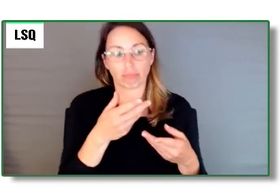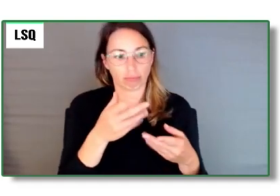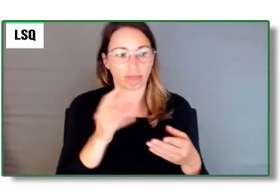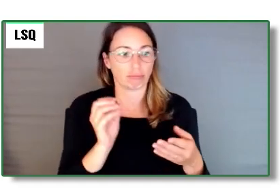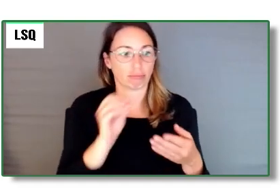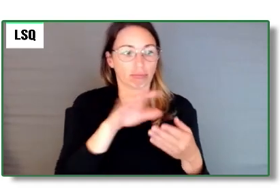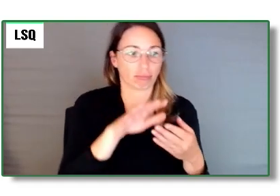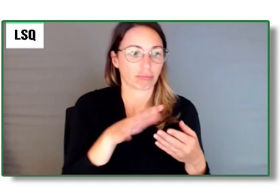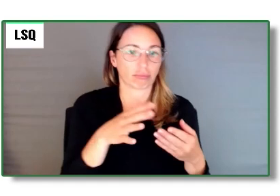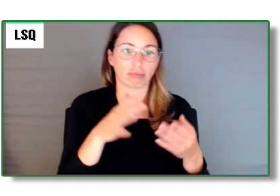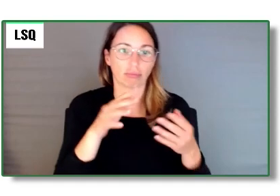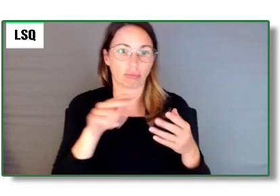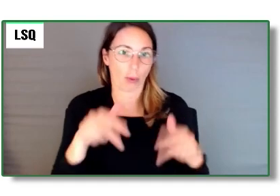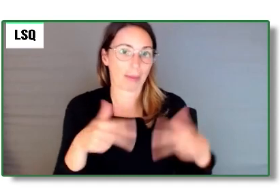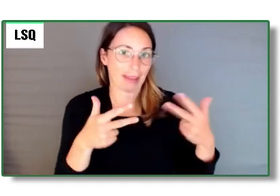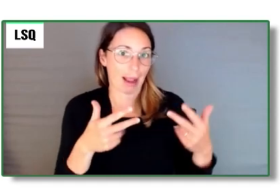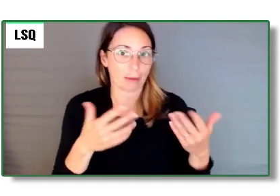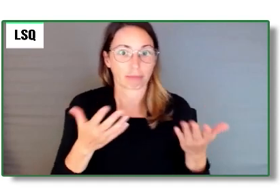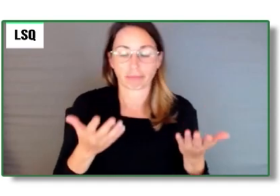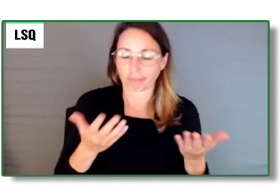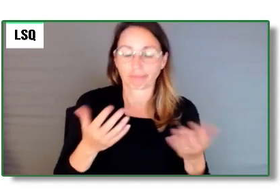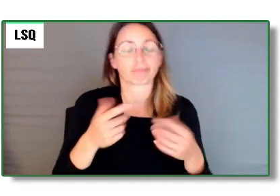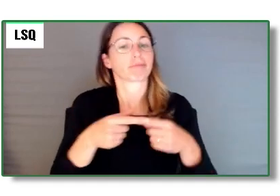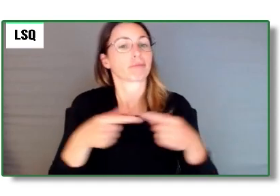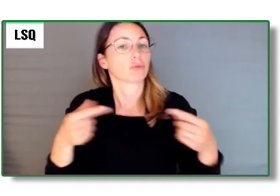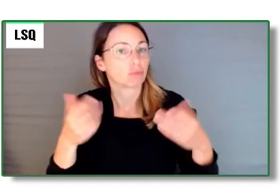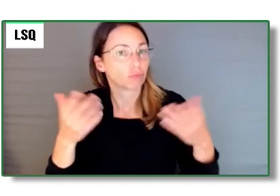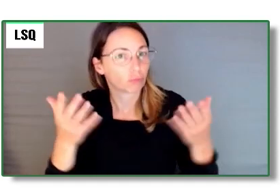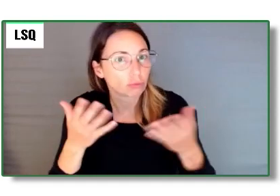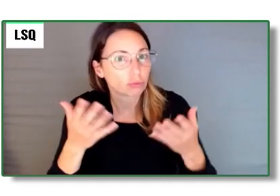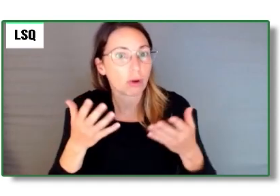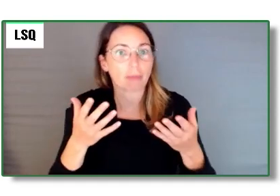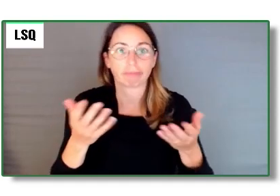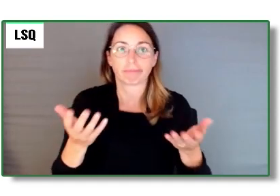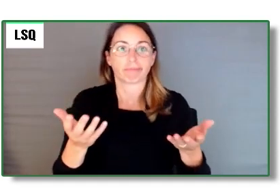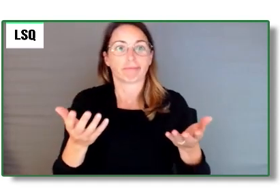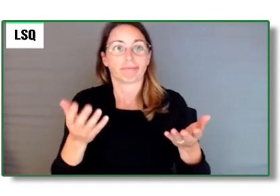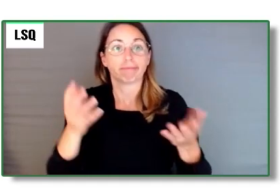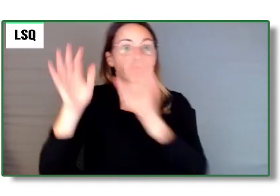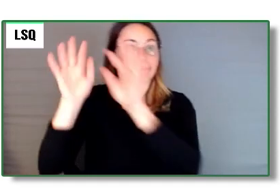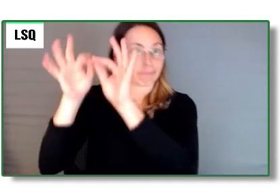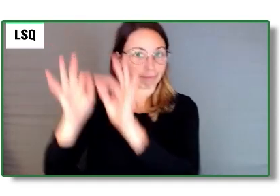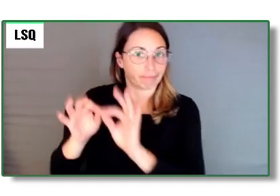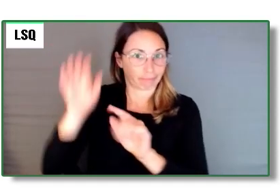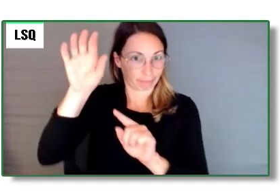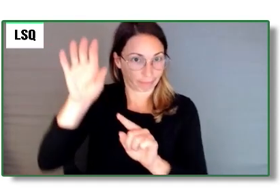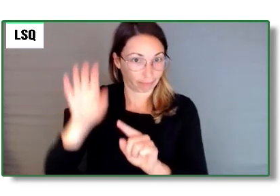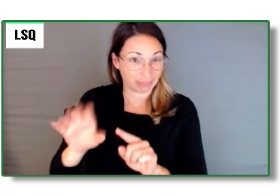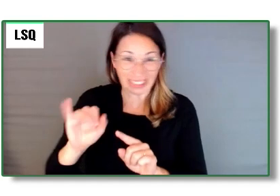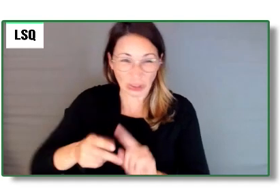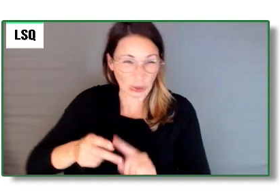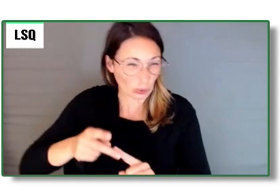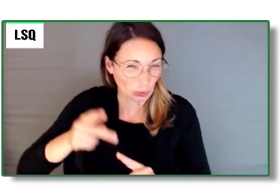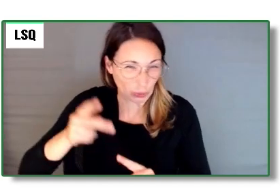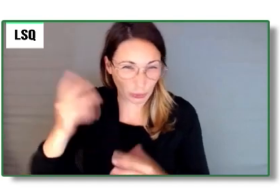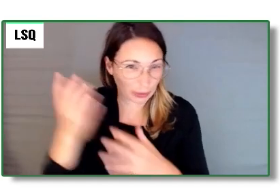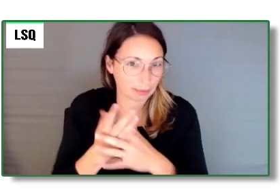des interprètes, vous pouvez aller sur la diffusion en direct qui vous permettra d'éviter